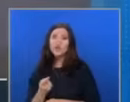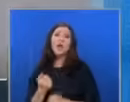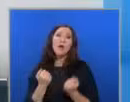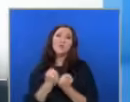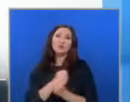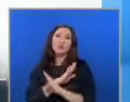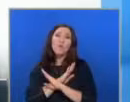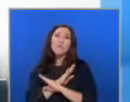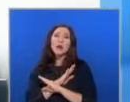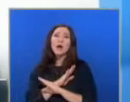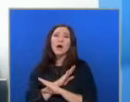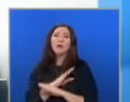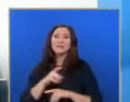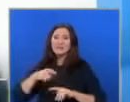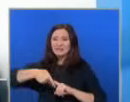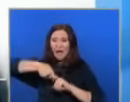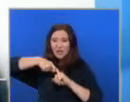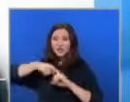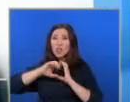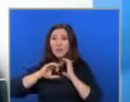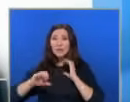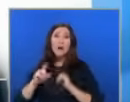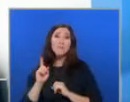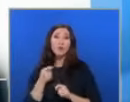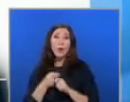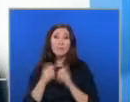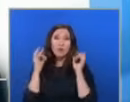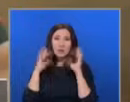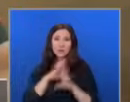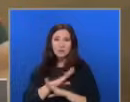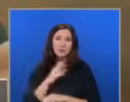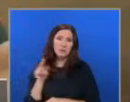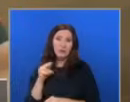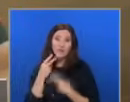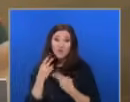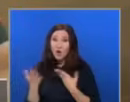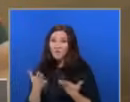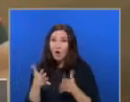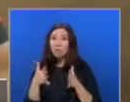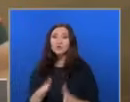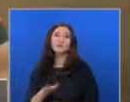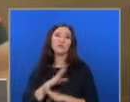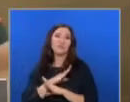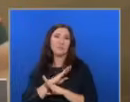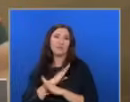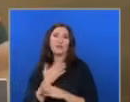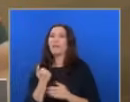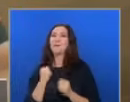умра закачен на тръба някъде и мога геройска смърт да направя. И да ви кажа, виж какво, лошото е, че смъртта ти няма да е